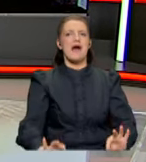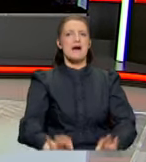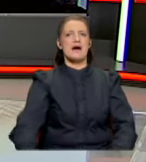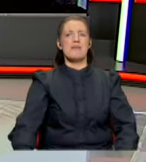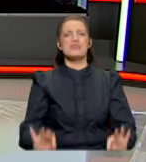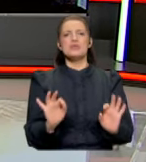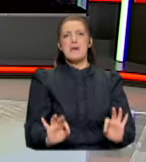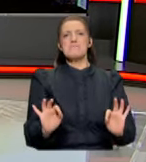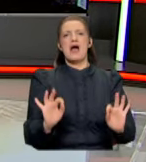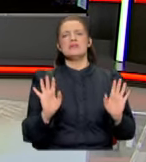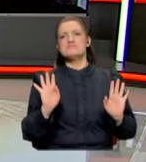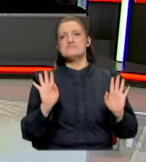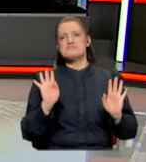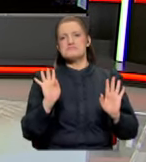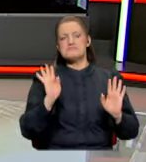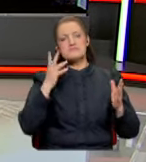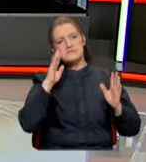kaptırmayın kendinizi sahnelere